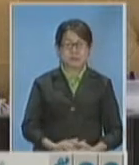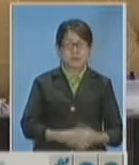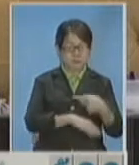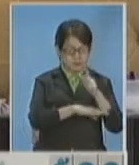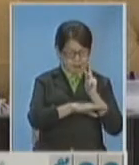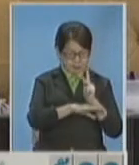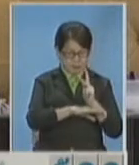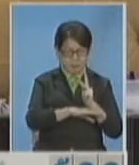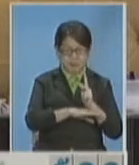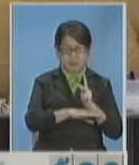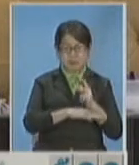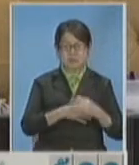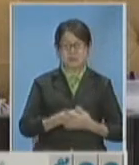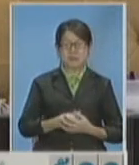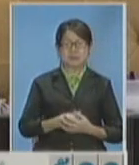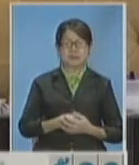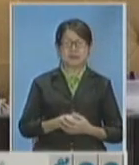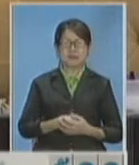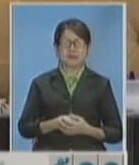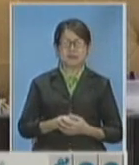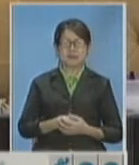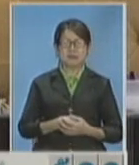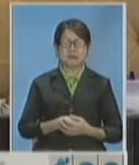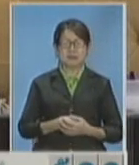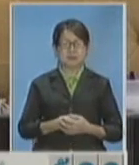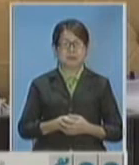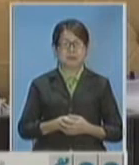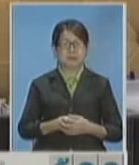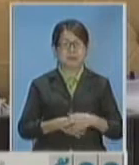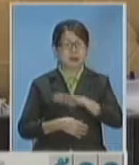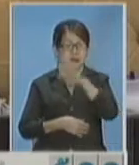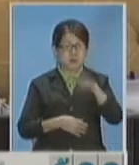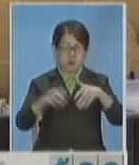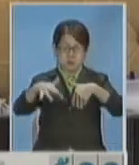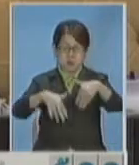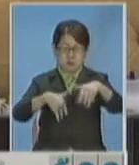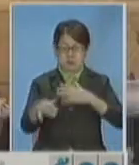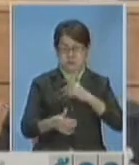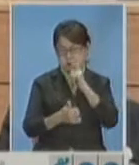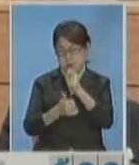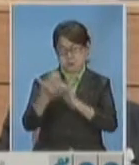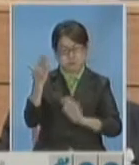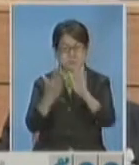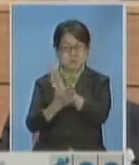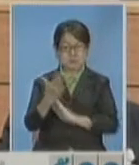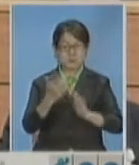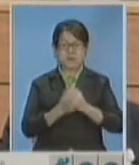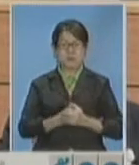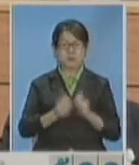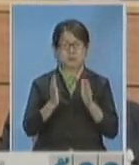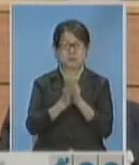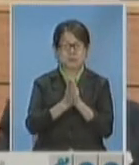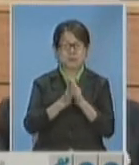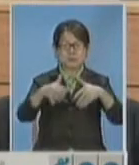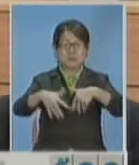ท่านประธานที่เคารพพี่น้องประชาชนที่เคารพทั้งประเทศรวมทั้งพี่น้